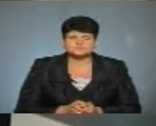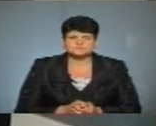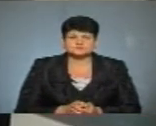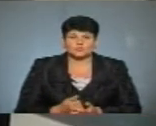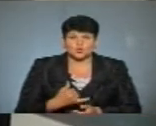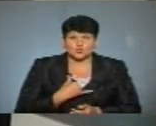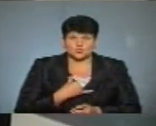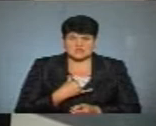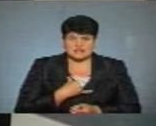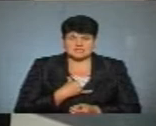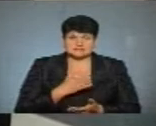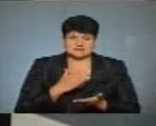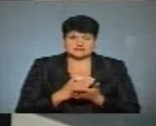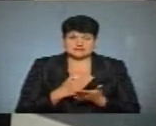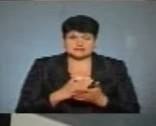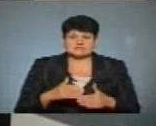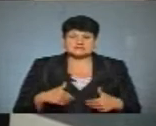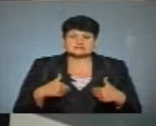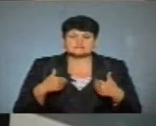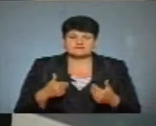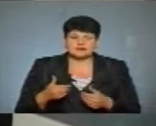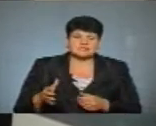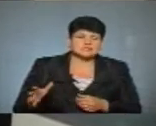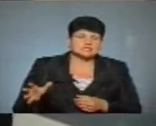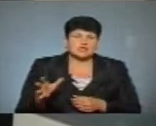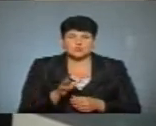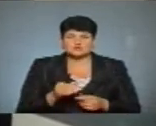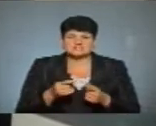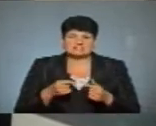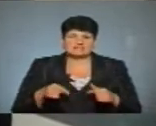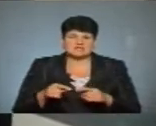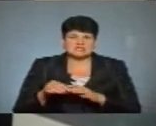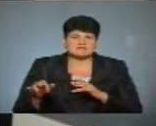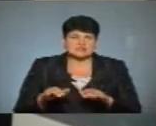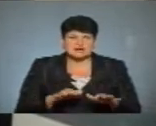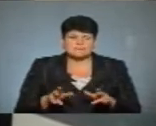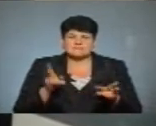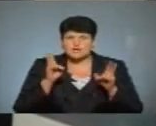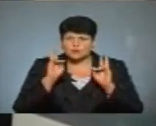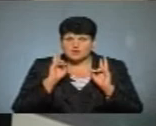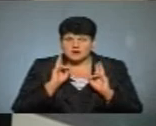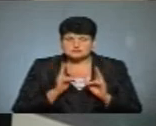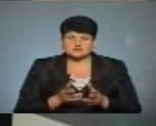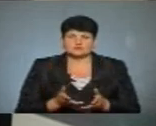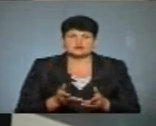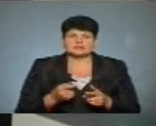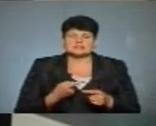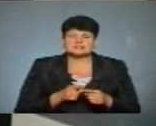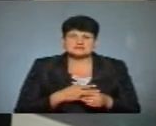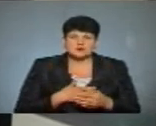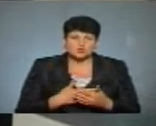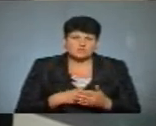В нас є звернення усіх видів діяльності. Це і перукарські послуги, це і